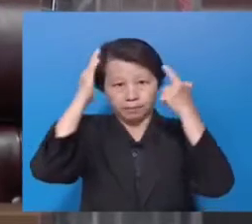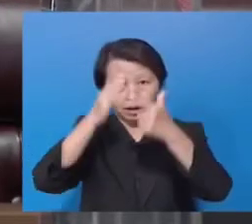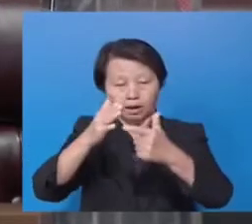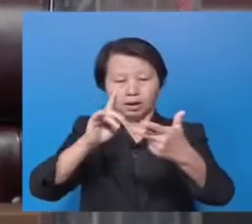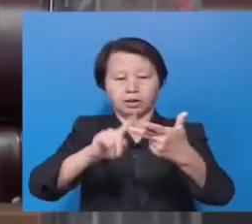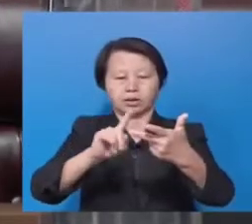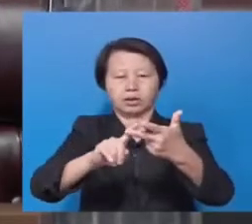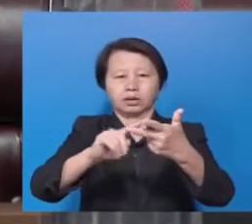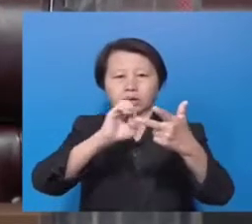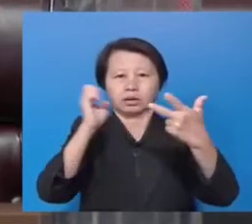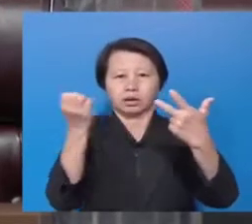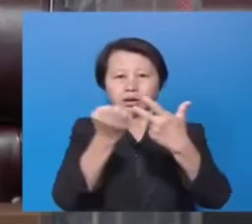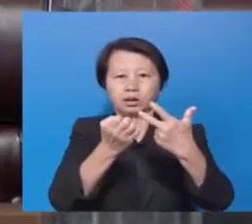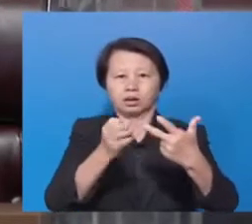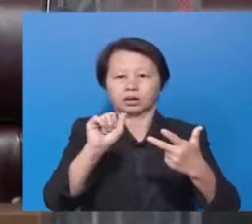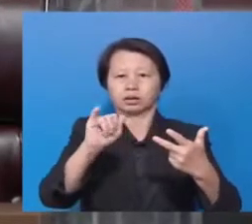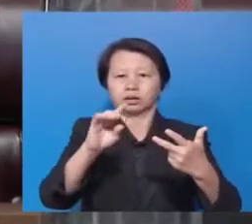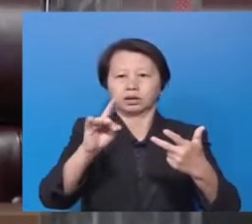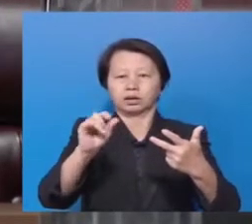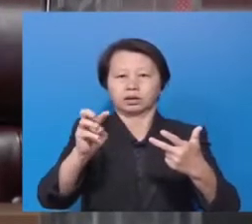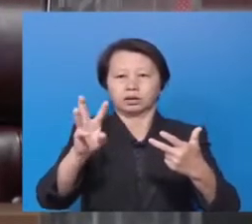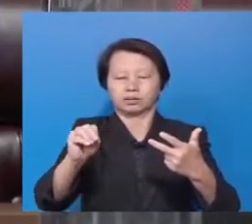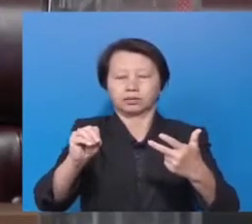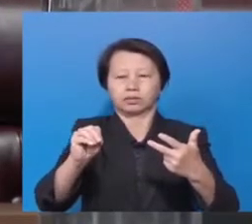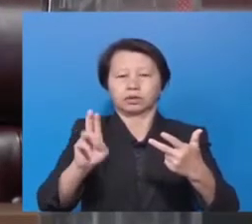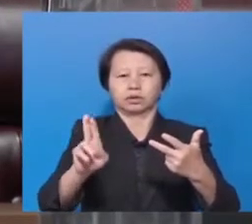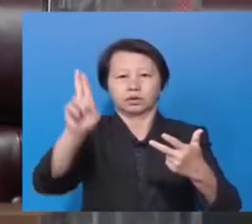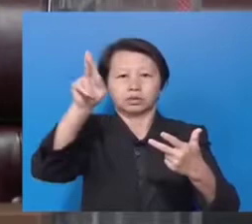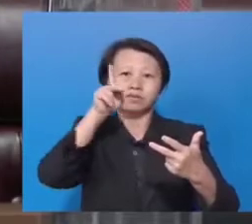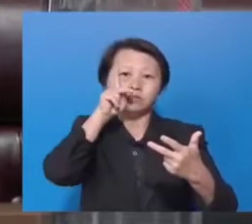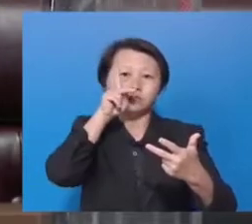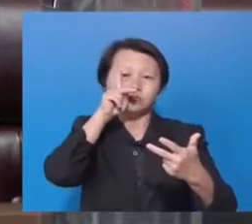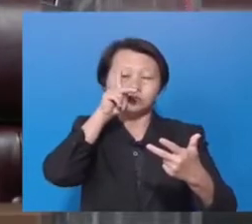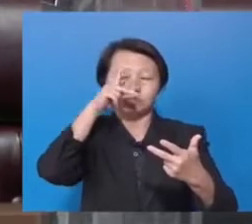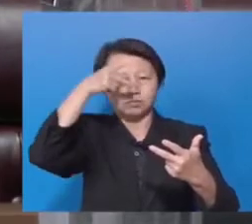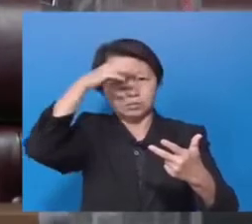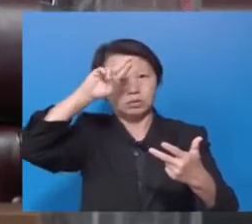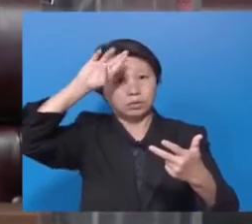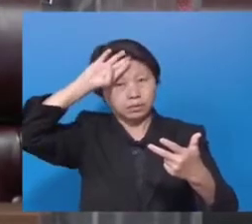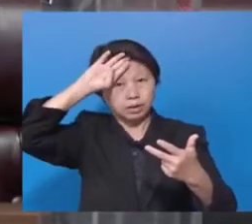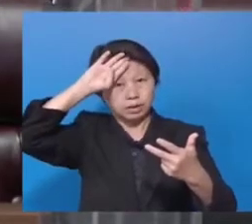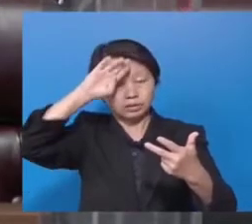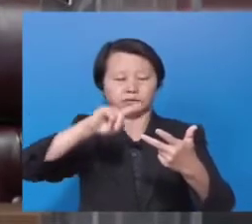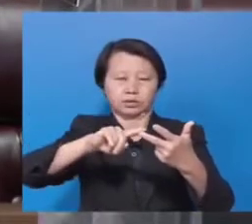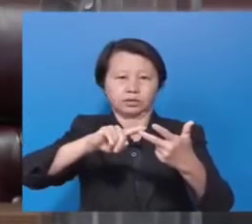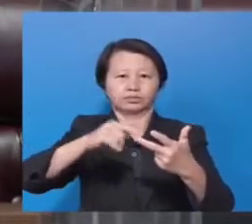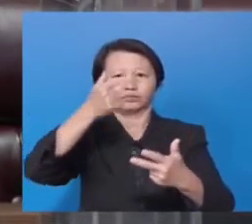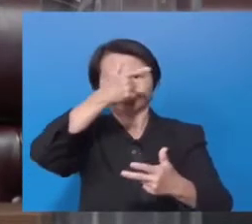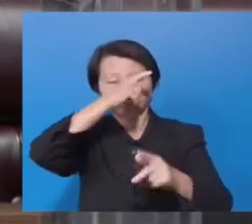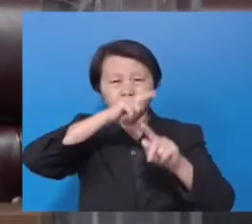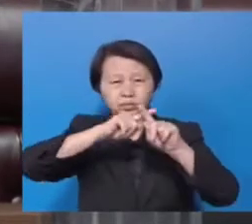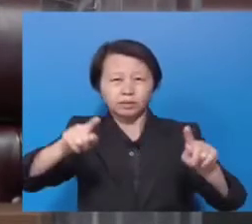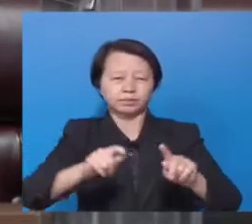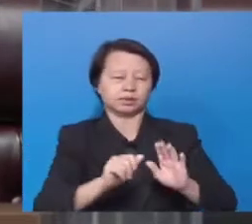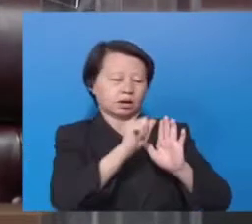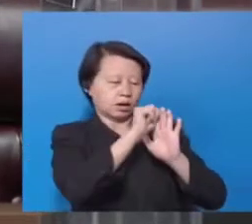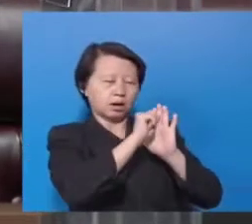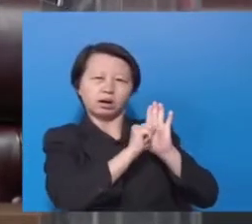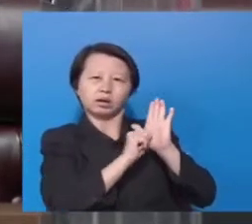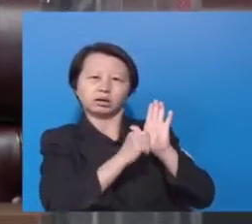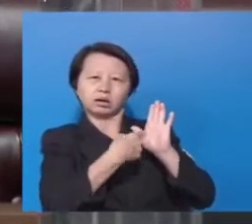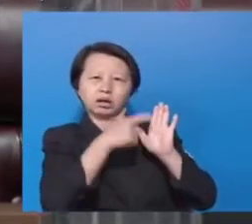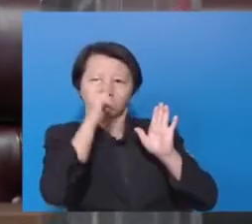rempahan Barumun idaman yang berhati oleh Utara Kedah dan please tetapi oleh Chrono aktif ini